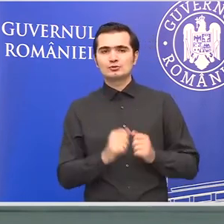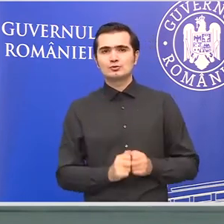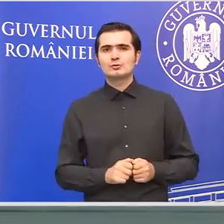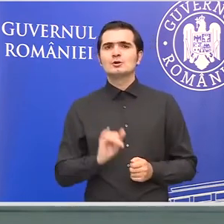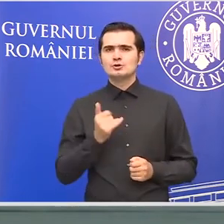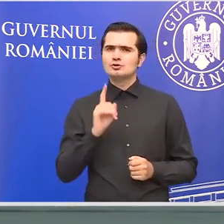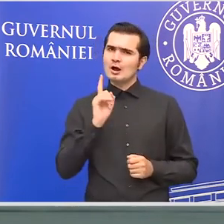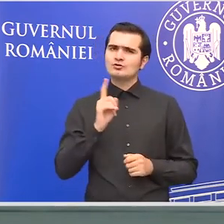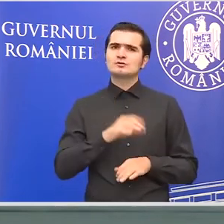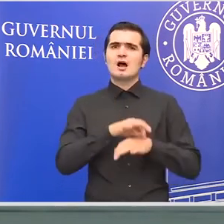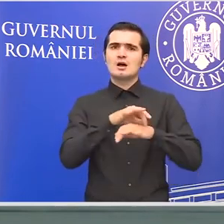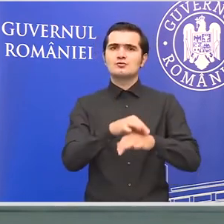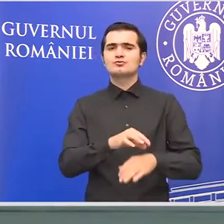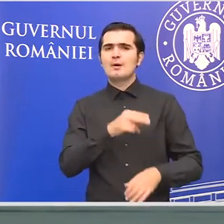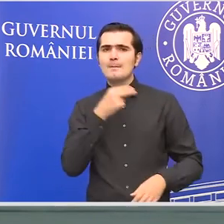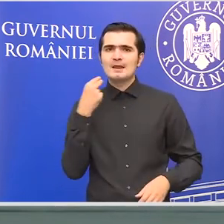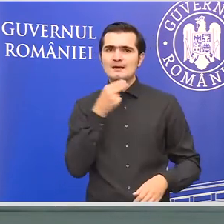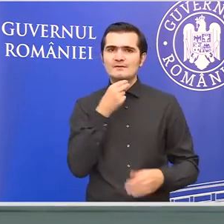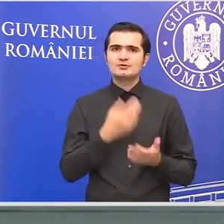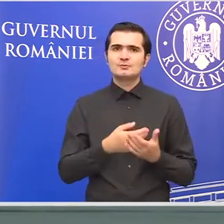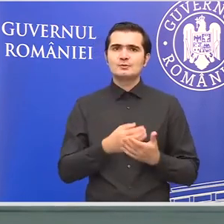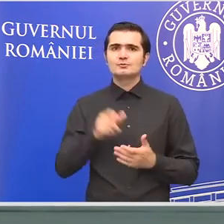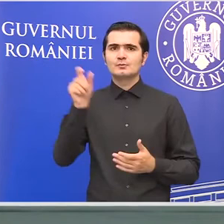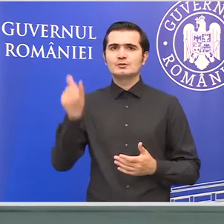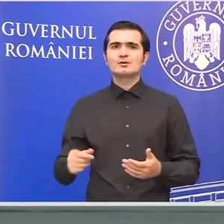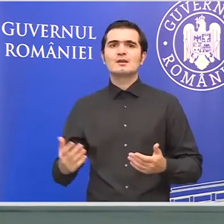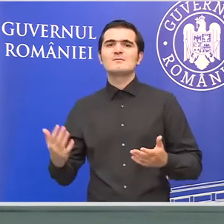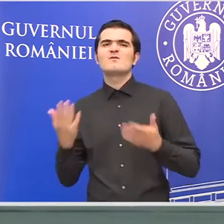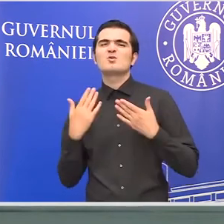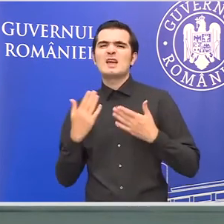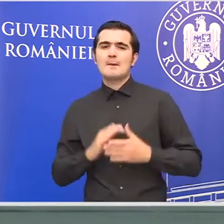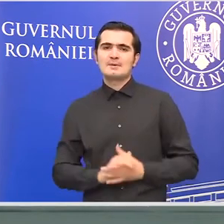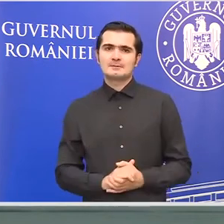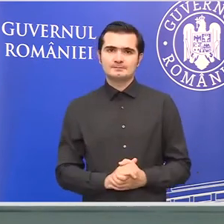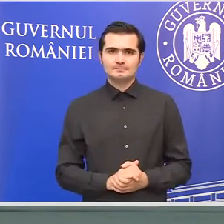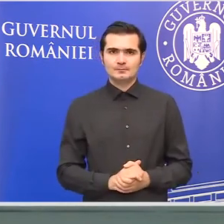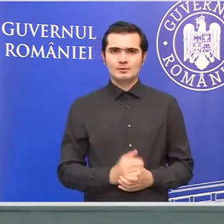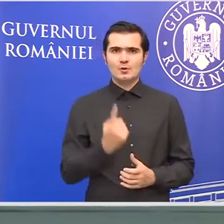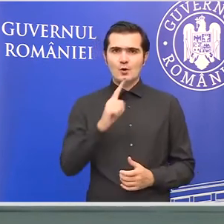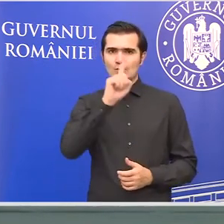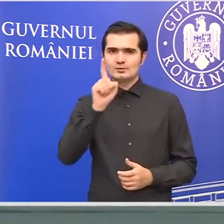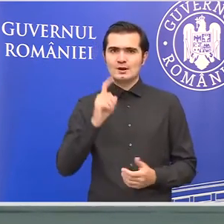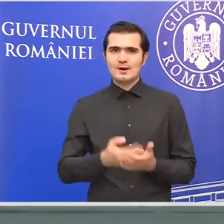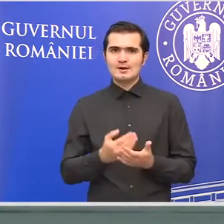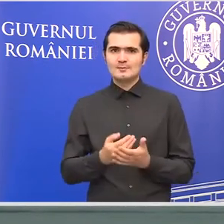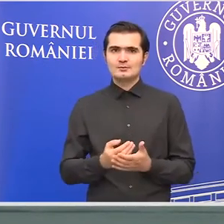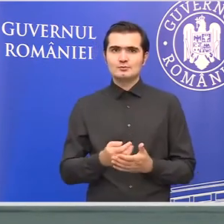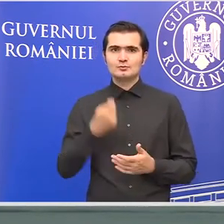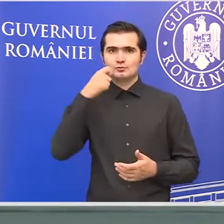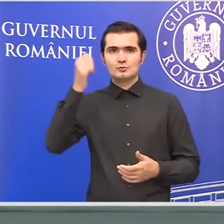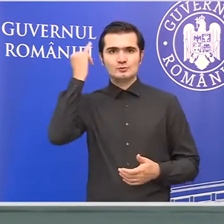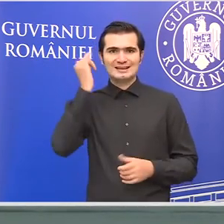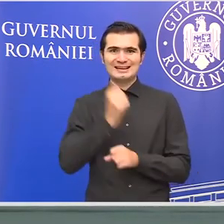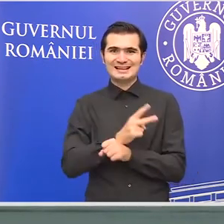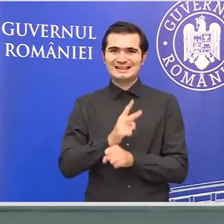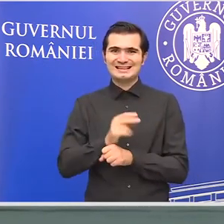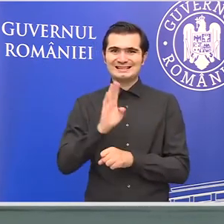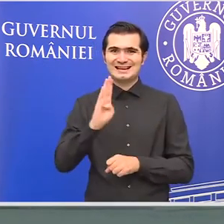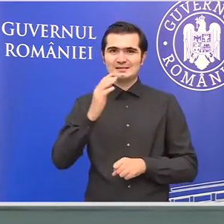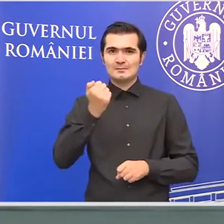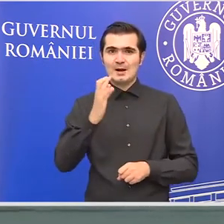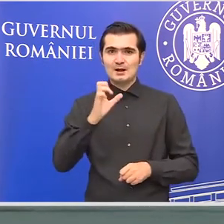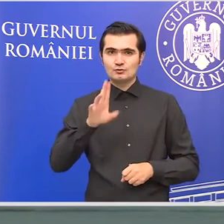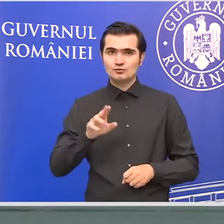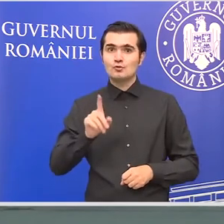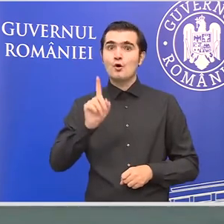siguranță beneficii tocmai în rândul celor mai vulnerabili. Și o întrebare pentru domnul secretar de stat, Andrei Baciu. Vom